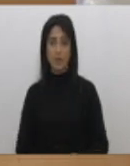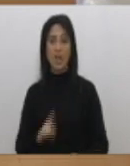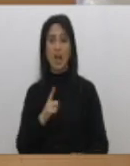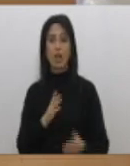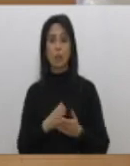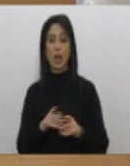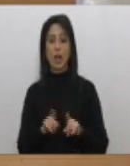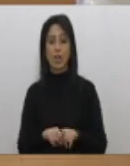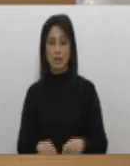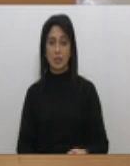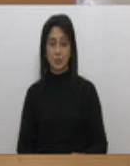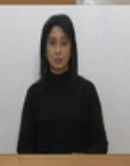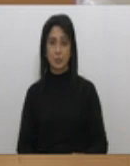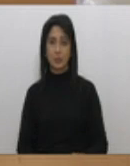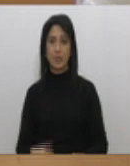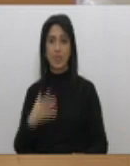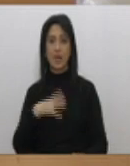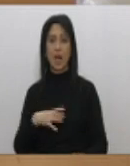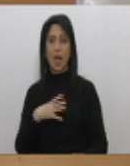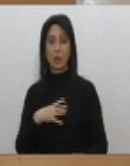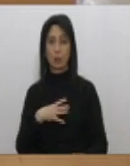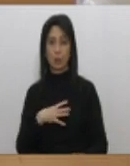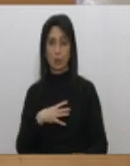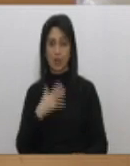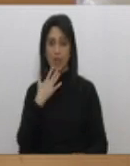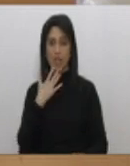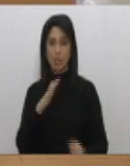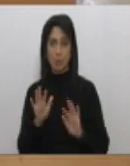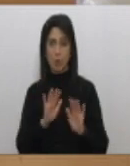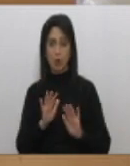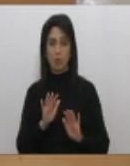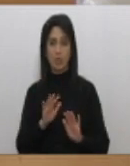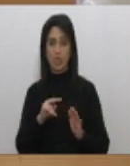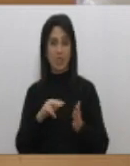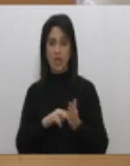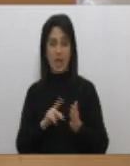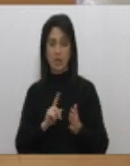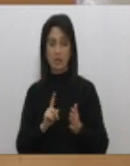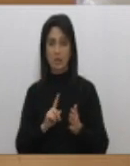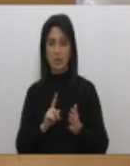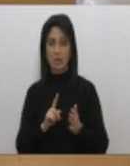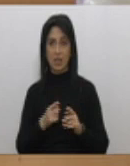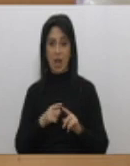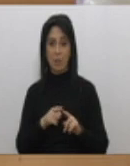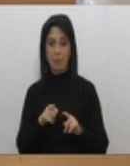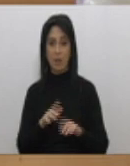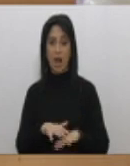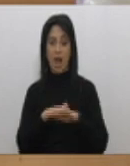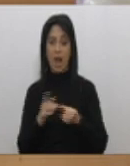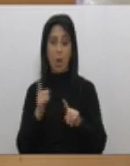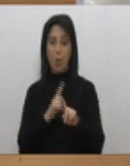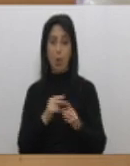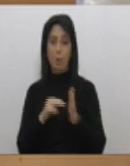რატომ არის ასე? ქართული ნაციონალური მოძრაობა კი არ დგას ამ, ასე ვთქვათ, აქციების